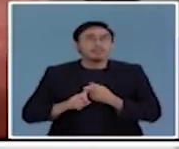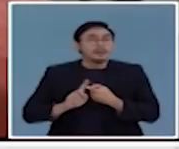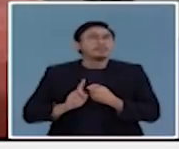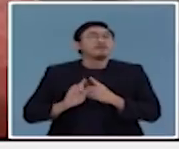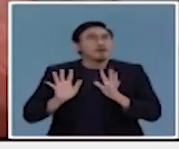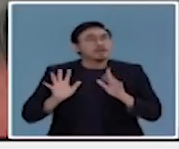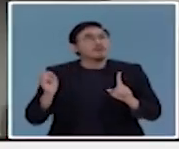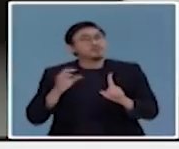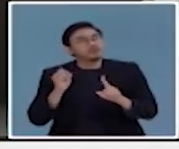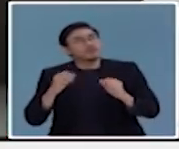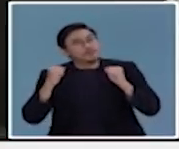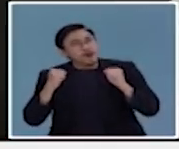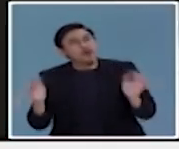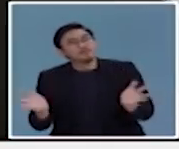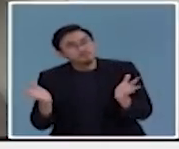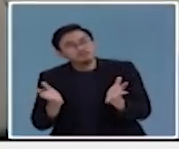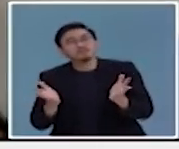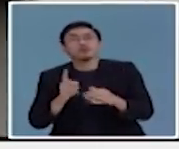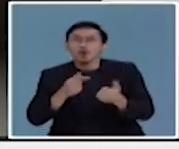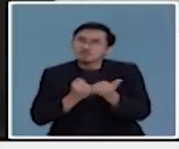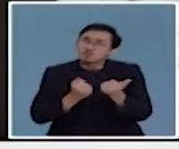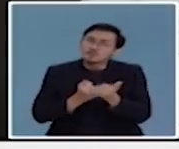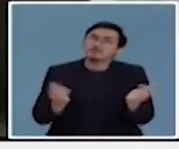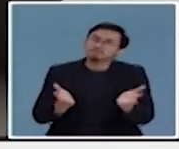ada mereka yang terus support lah gitu.